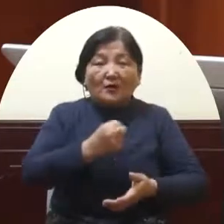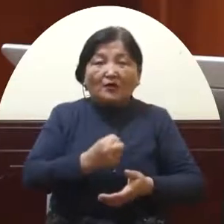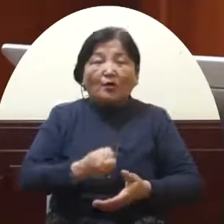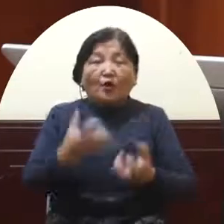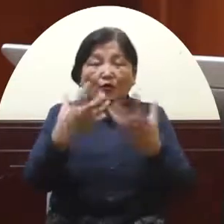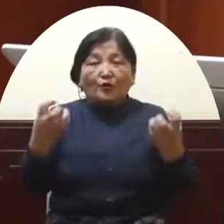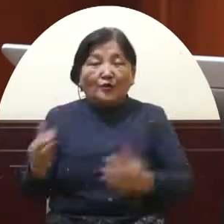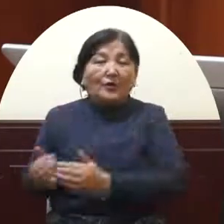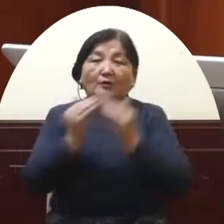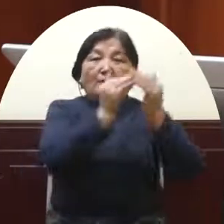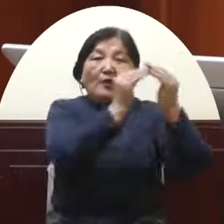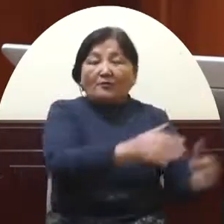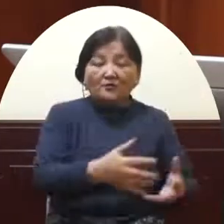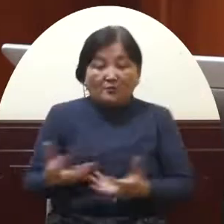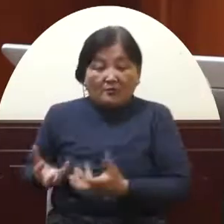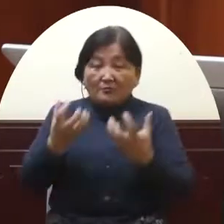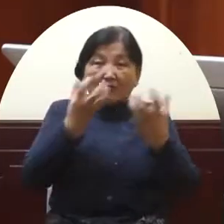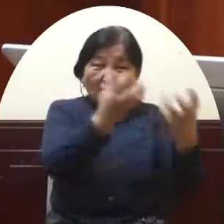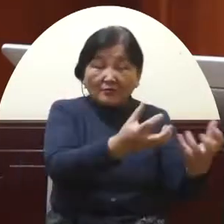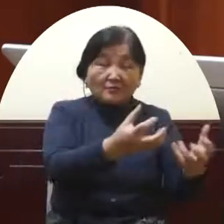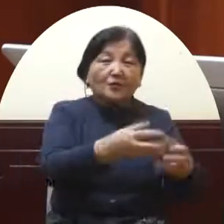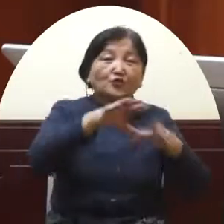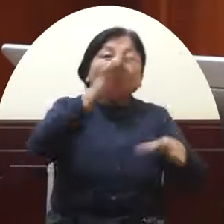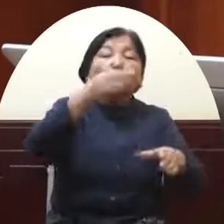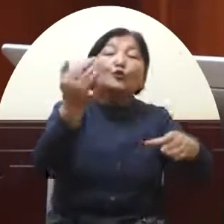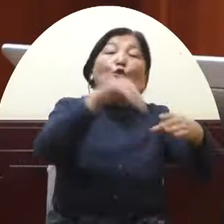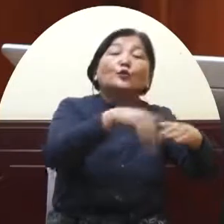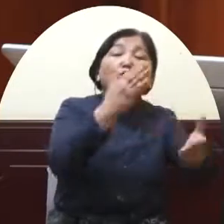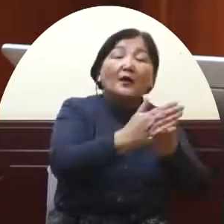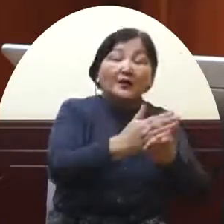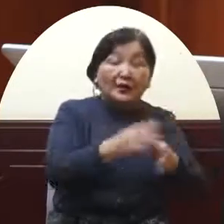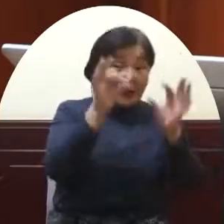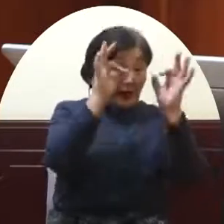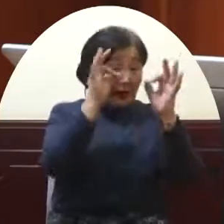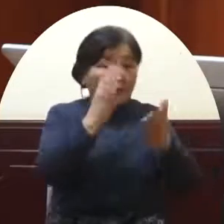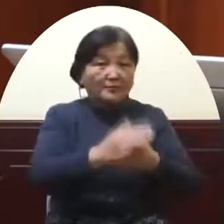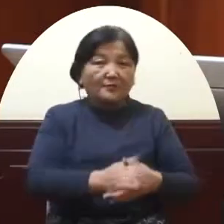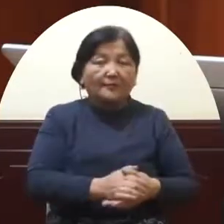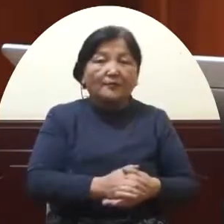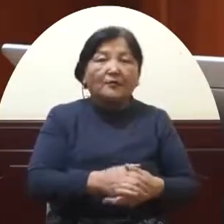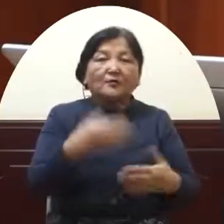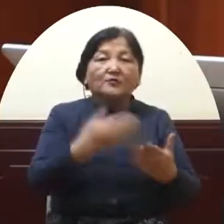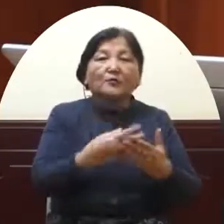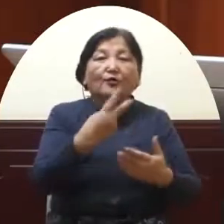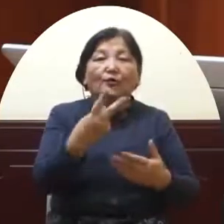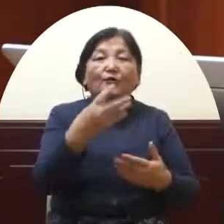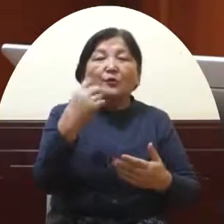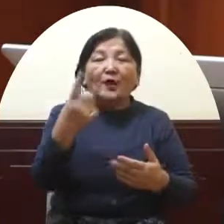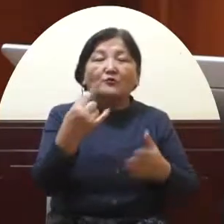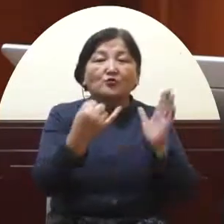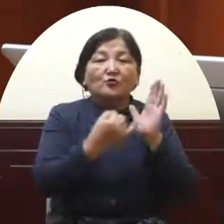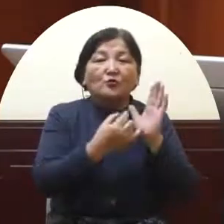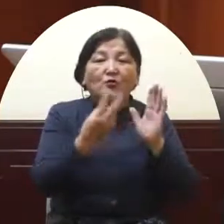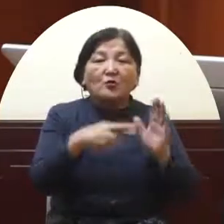зөөвөрлөж санал нүгүүлээд байгаа юм бэ гэдэг асуудал. Энэ бол маш настай үйлдэл. Ямар сайндаа 2016 оны дараа царцааны нүүдлийг